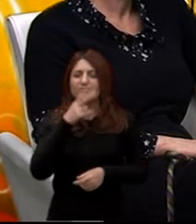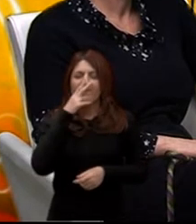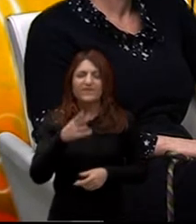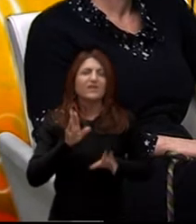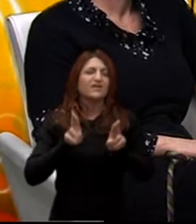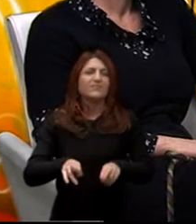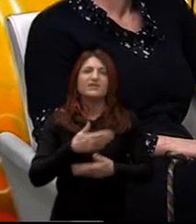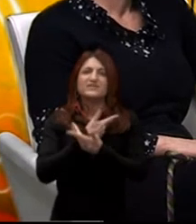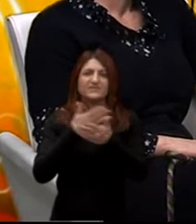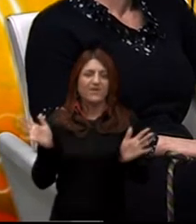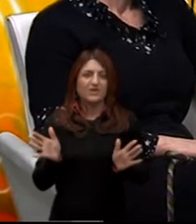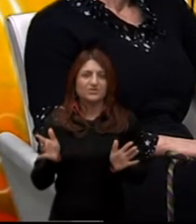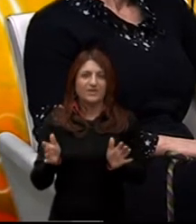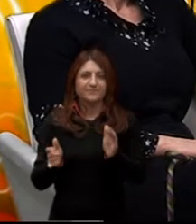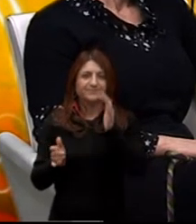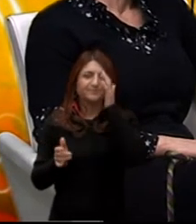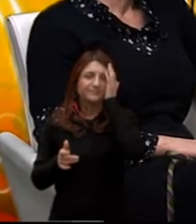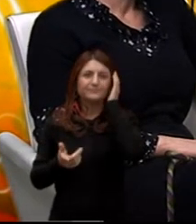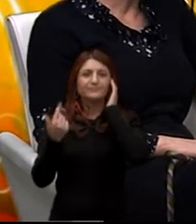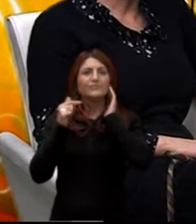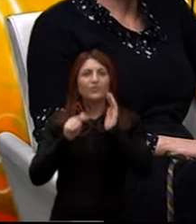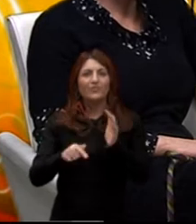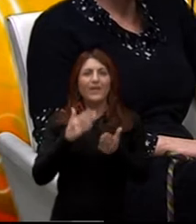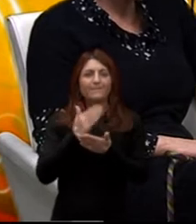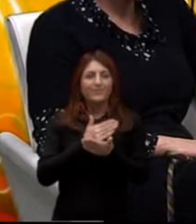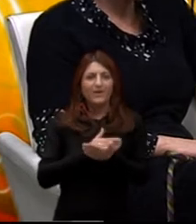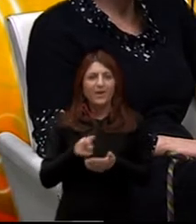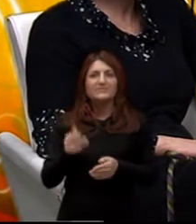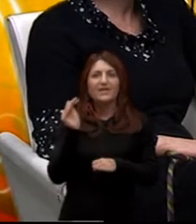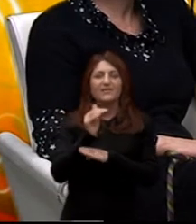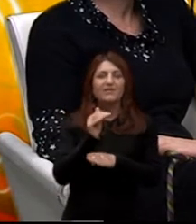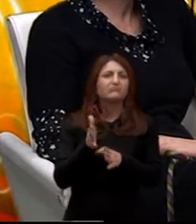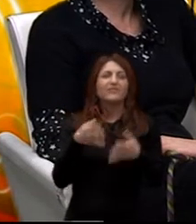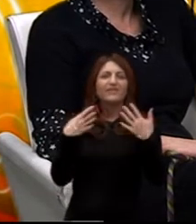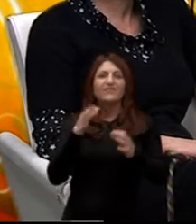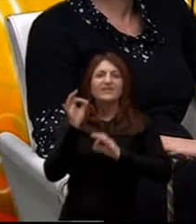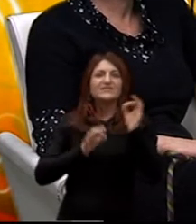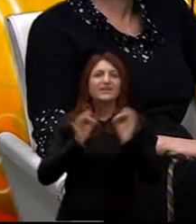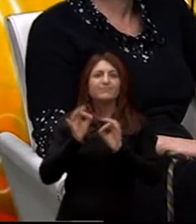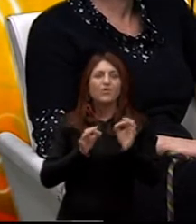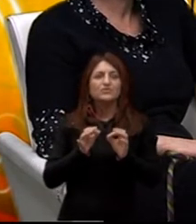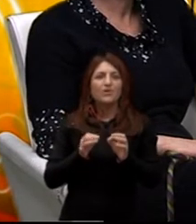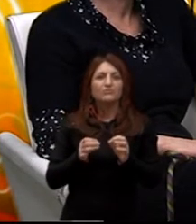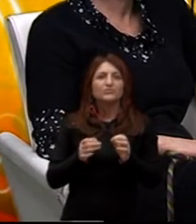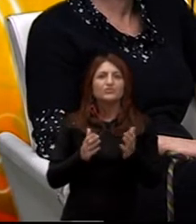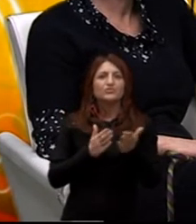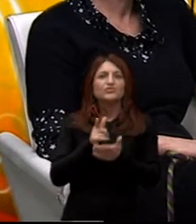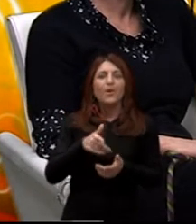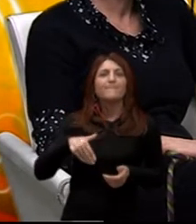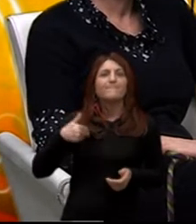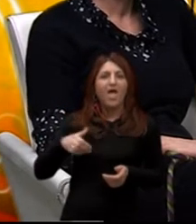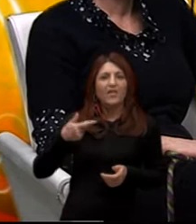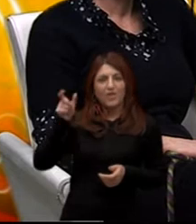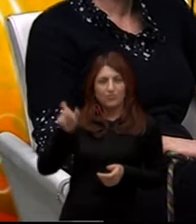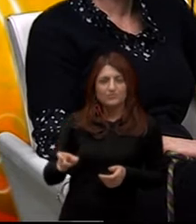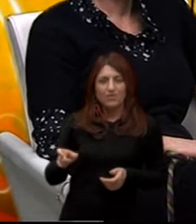što ste vi rekli isto tako. A u taj program se često prijavljuju 90% isto tako slučajeva su mlade osobe. I